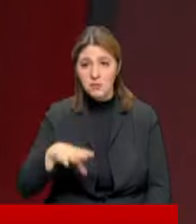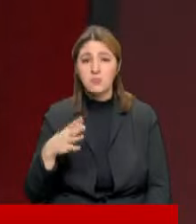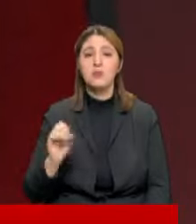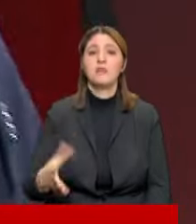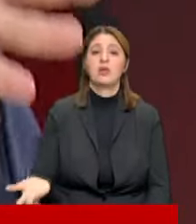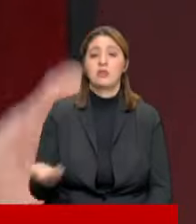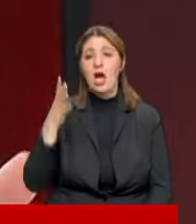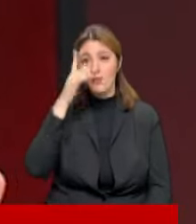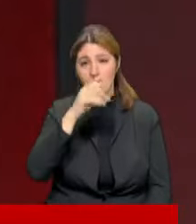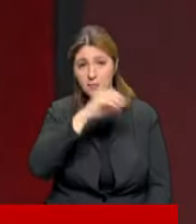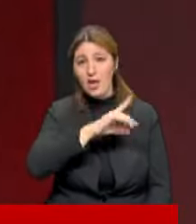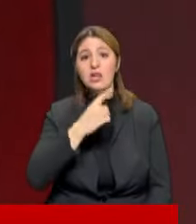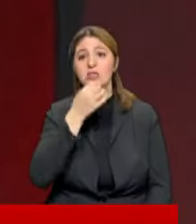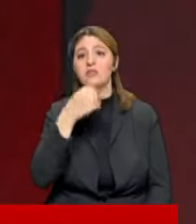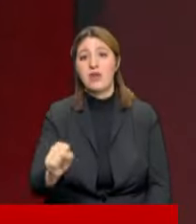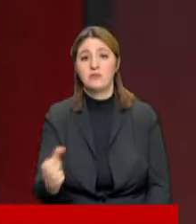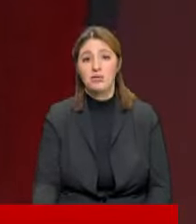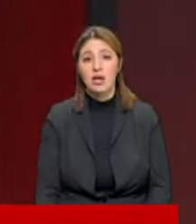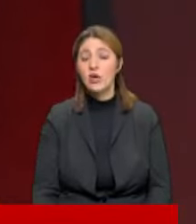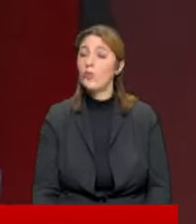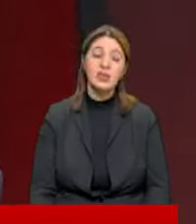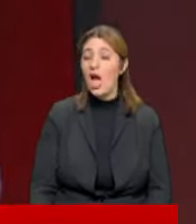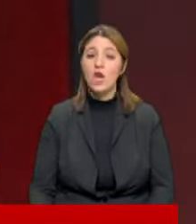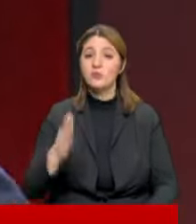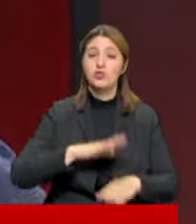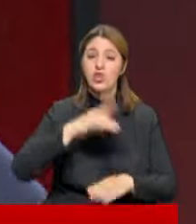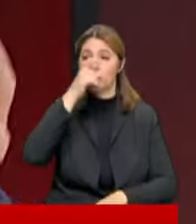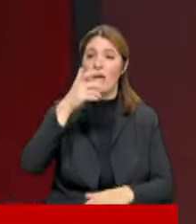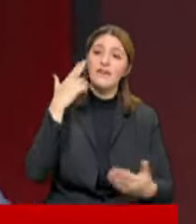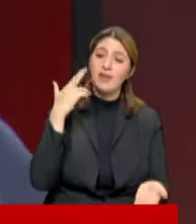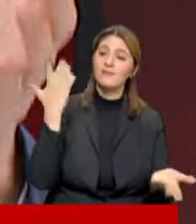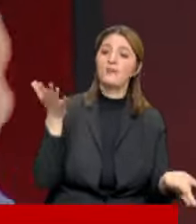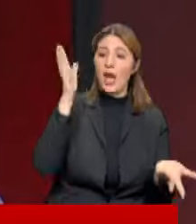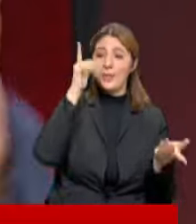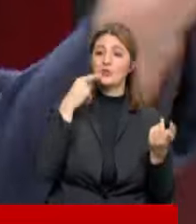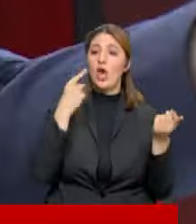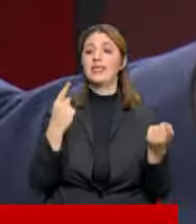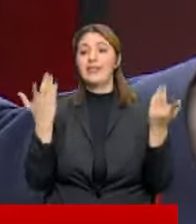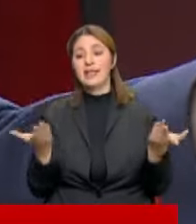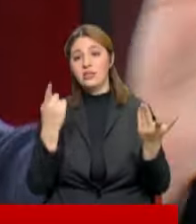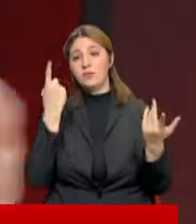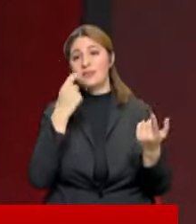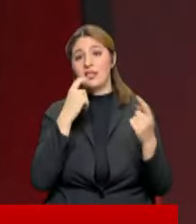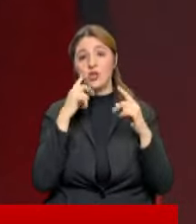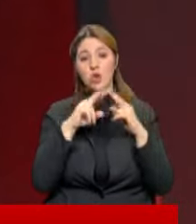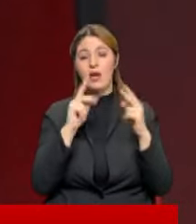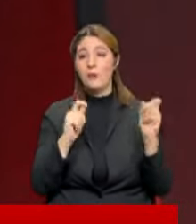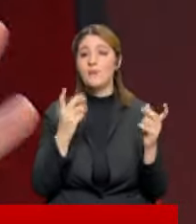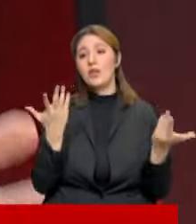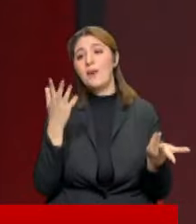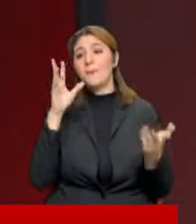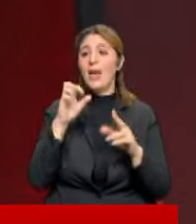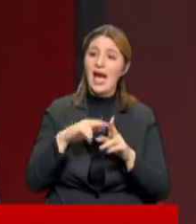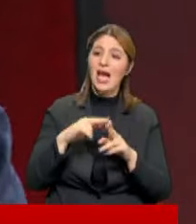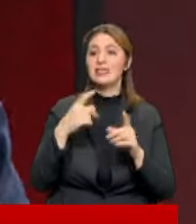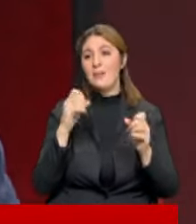bırakmaz ABD bıraktırmak O halde ne yapacaktır Efendim ABD diyor ki Şimdi bir senedir görüşmeler yapılıyor PKK terör